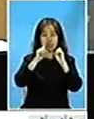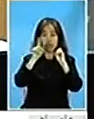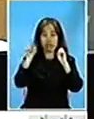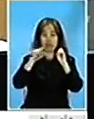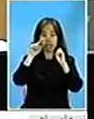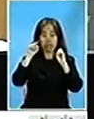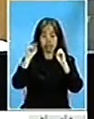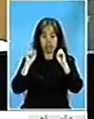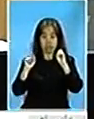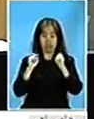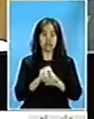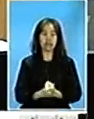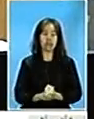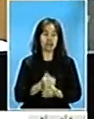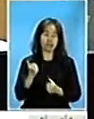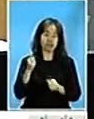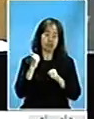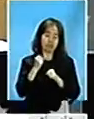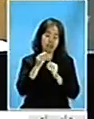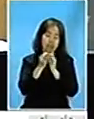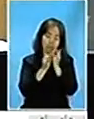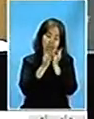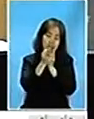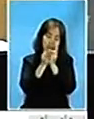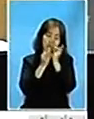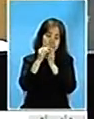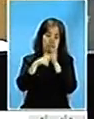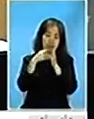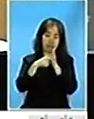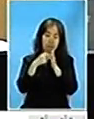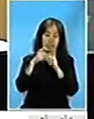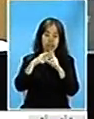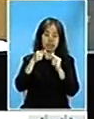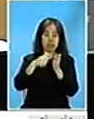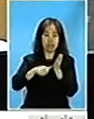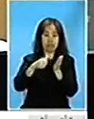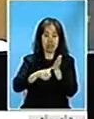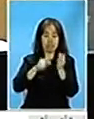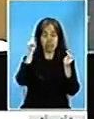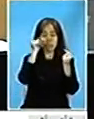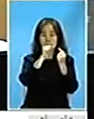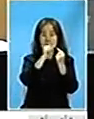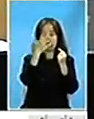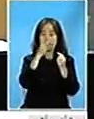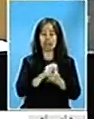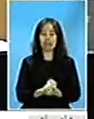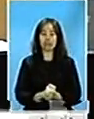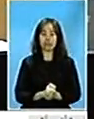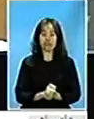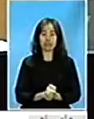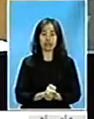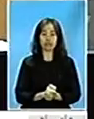0.1% นะท่านก็พยายามอธิบายเหตุผลว่าเรื่องการจัดเก็บภาษีไม่เป็นไปตามเป้าหมายนะค